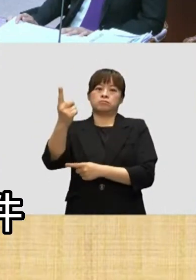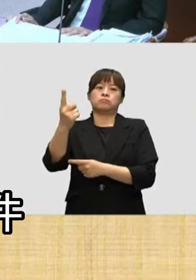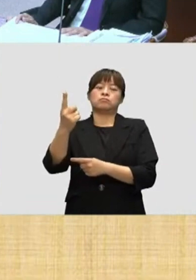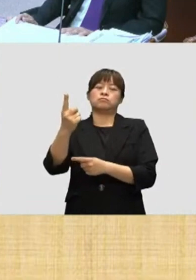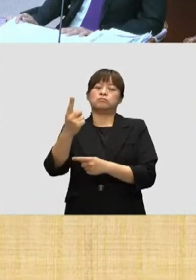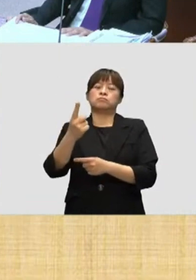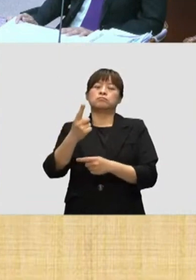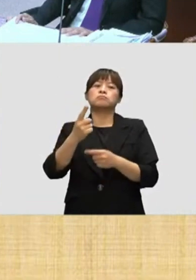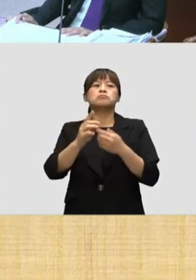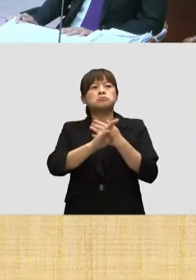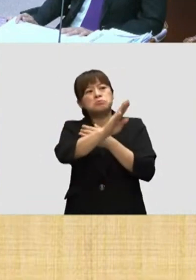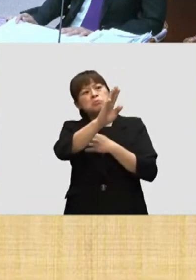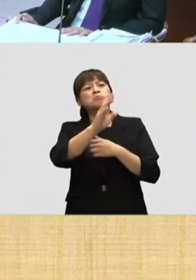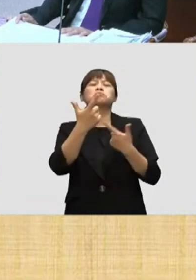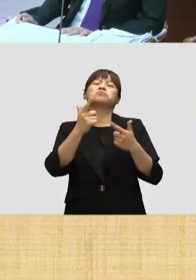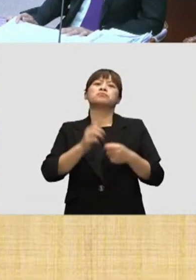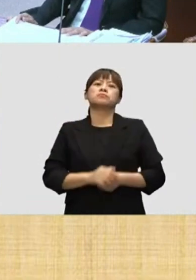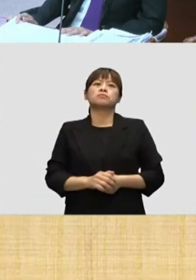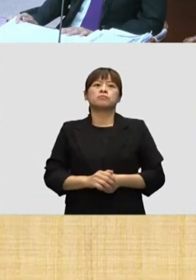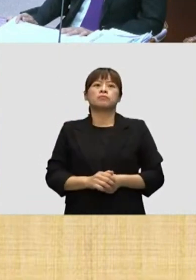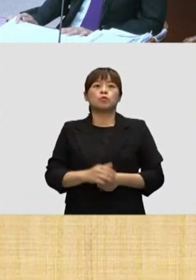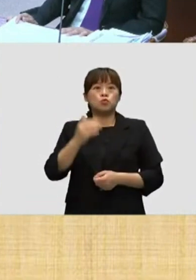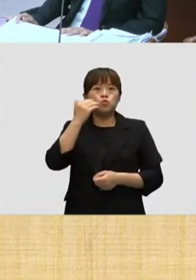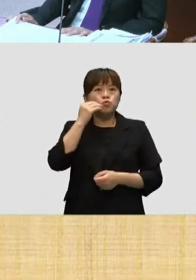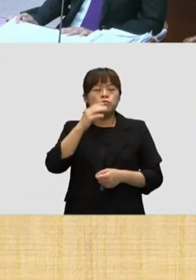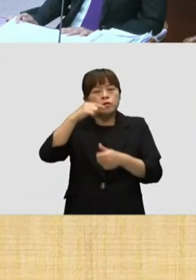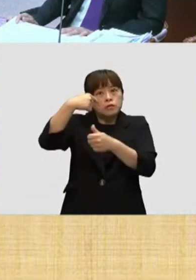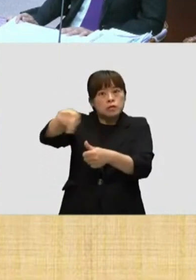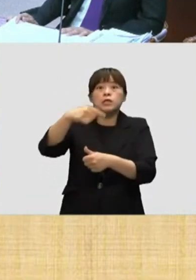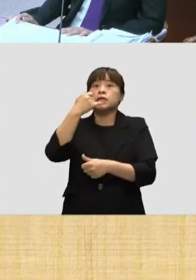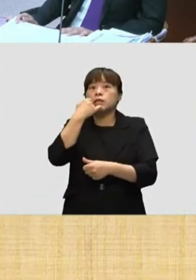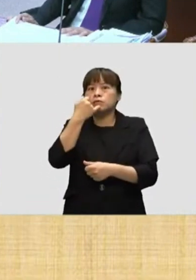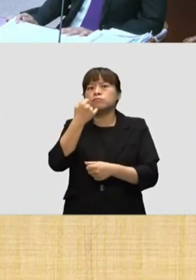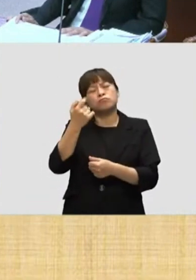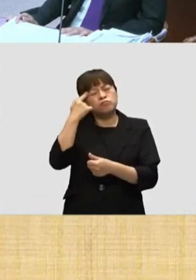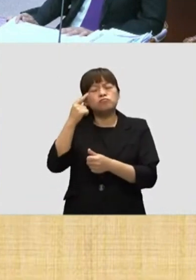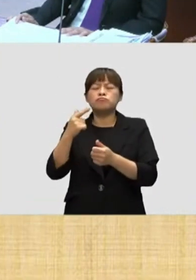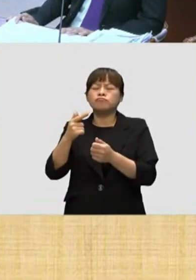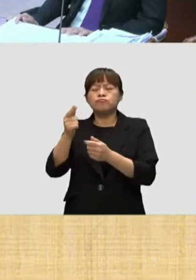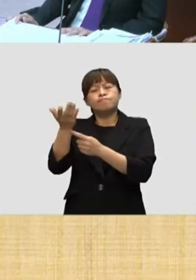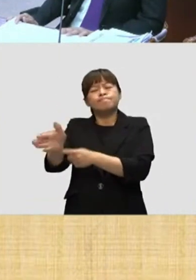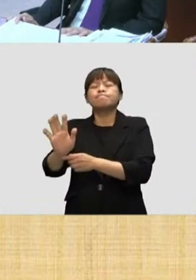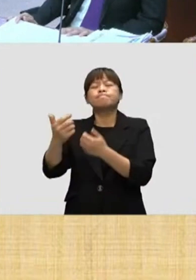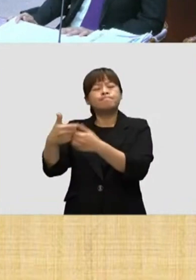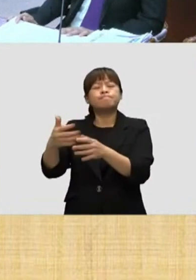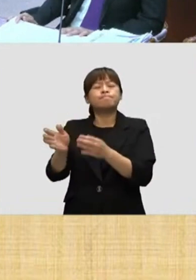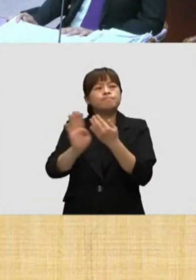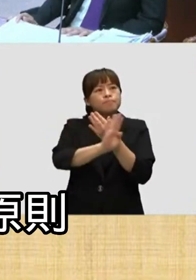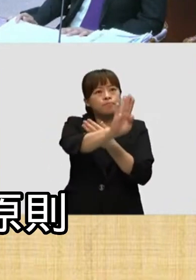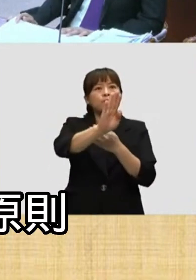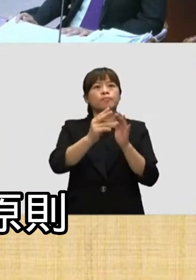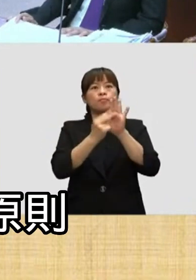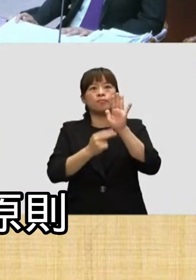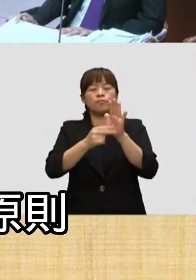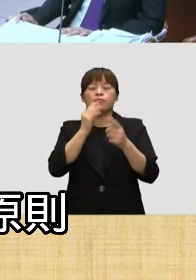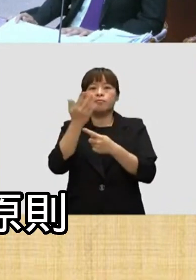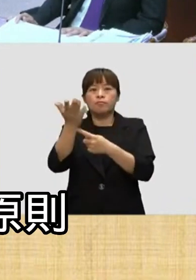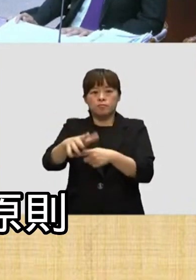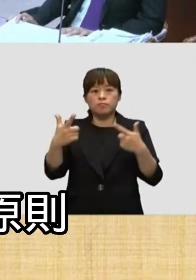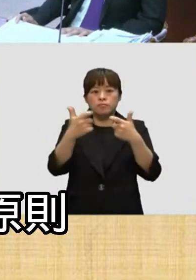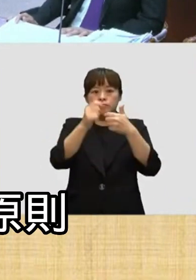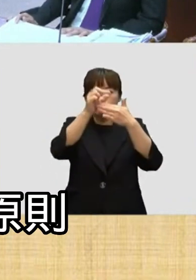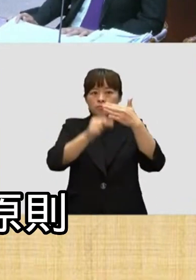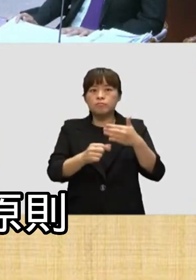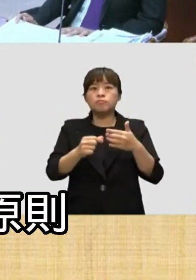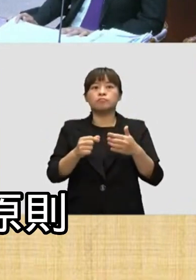要条件，而非充分条件。若有教化的可能性，仍然可以排除死刑。就以上说明，死刑适用条